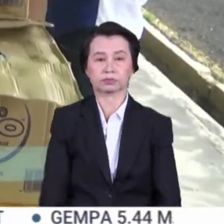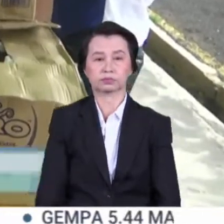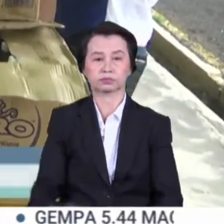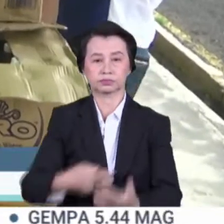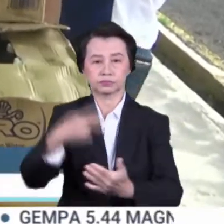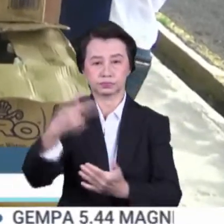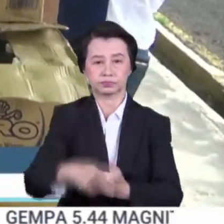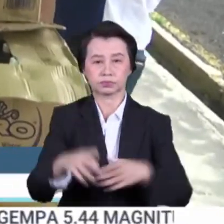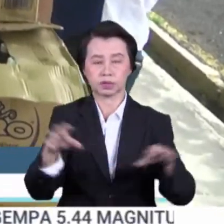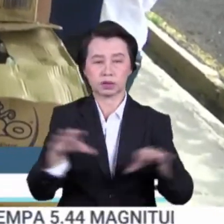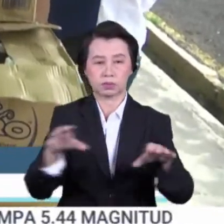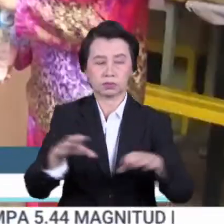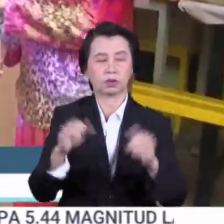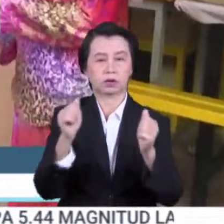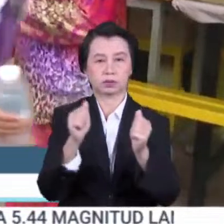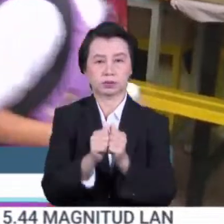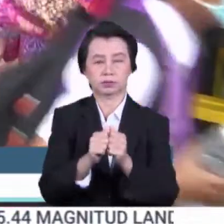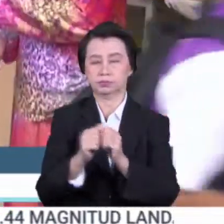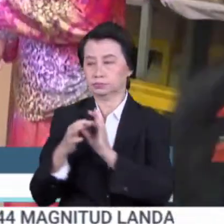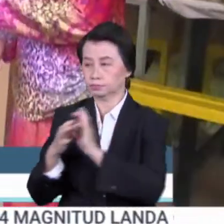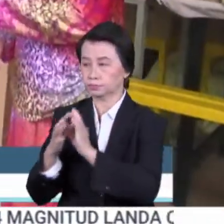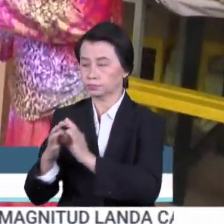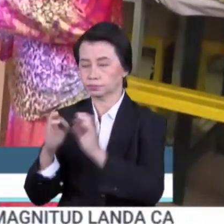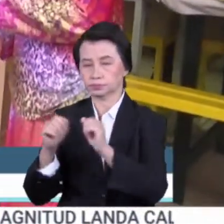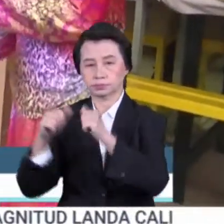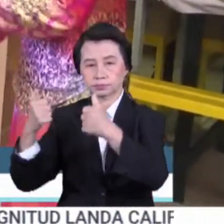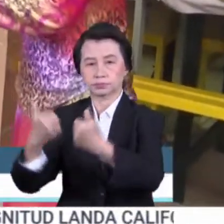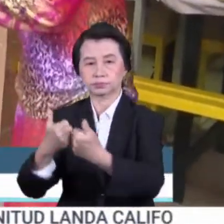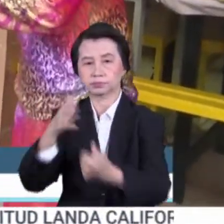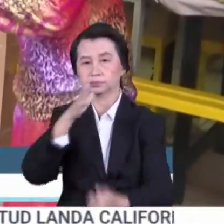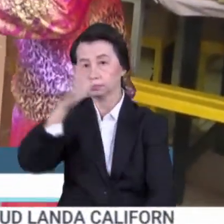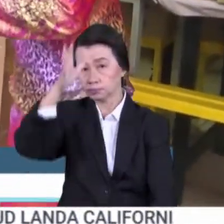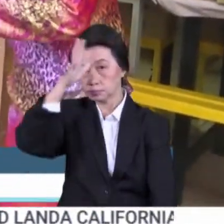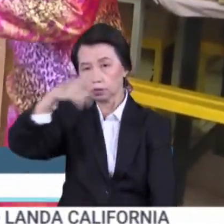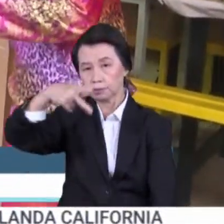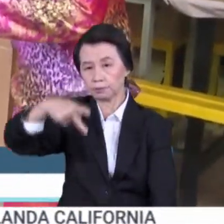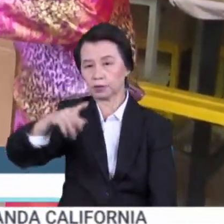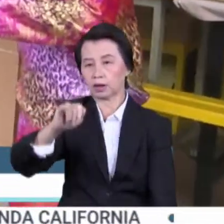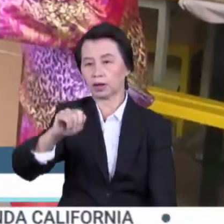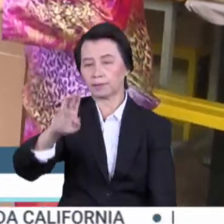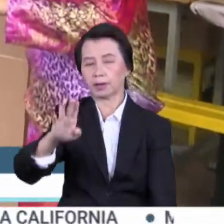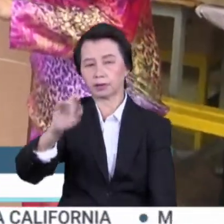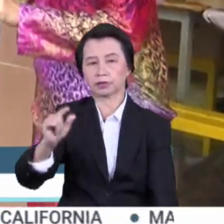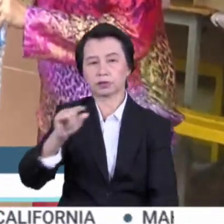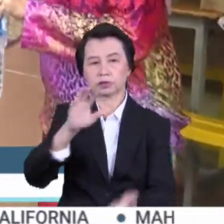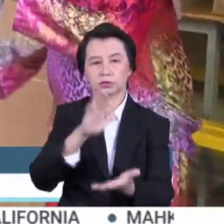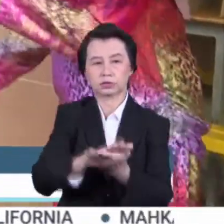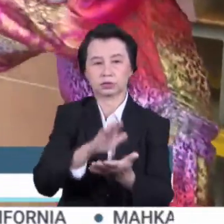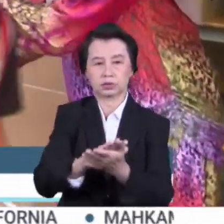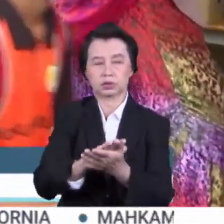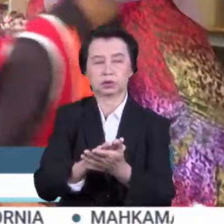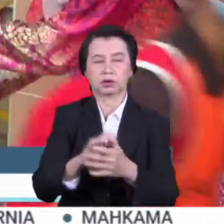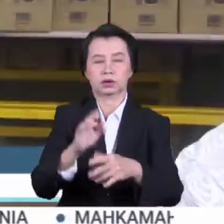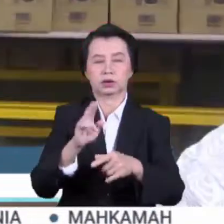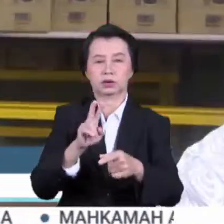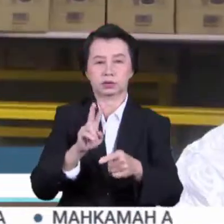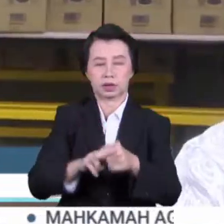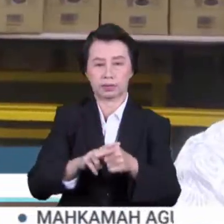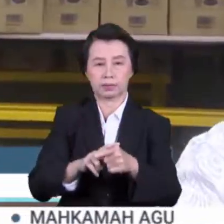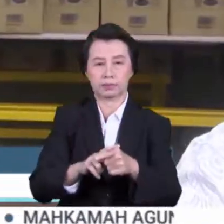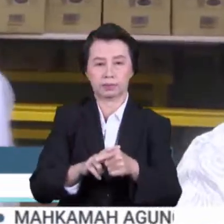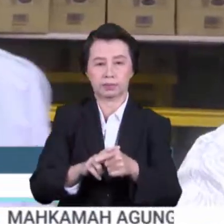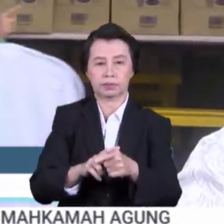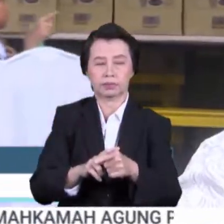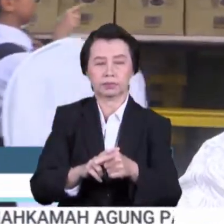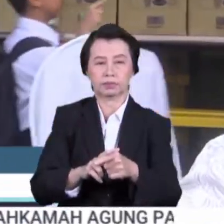Program dilaksanakan dengan kerjasama Persatuan Ibu Bapa dan Guru SK Taman Kelang Jaya. Program